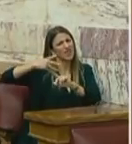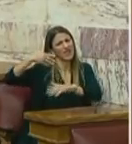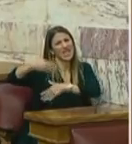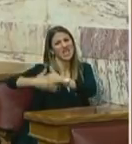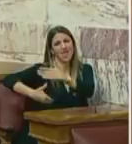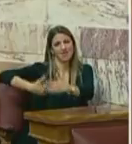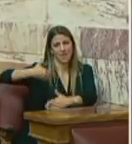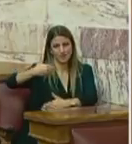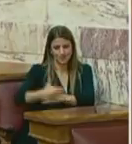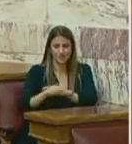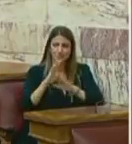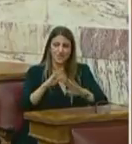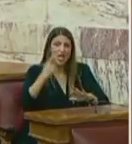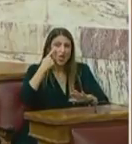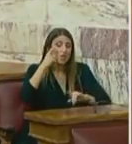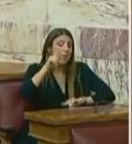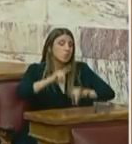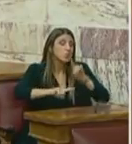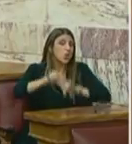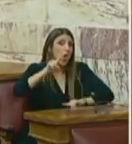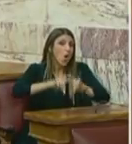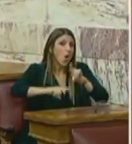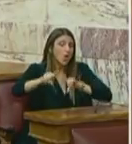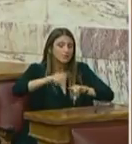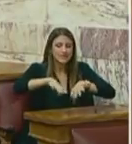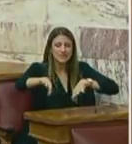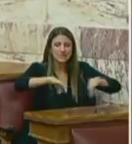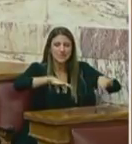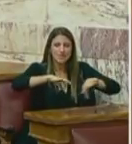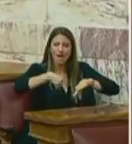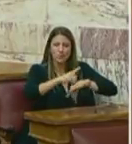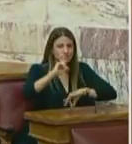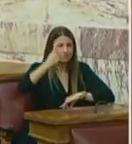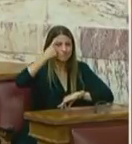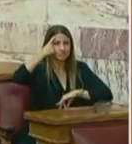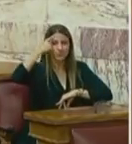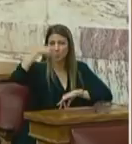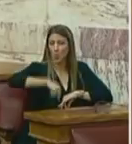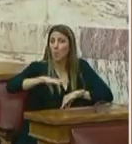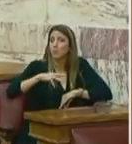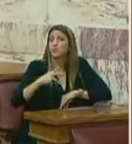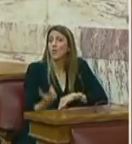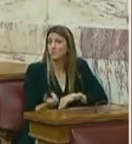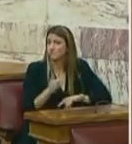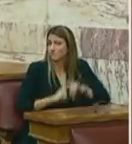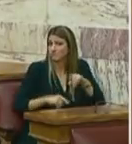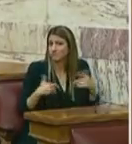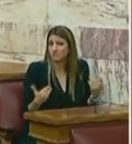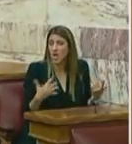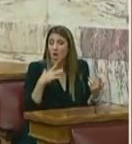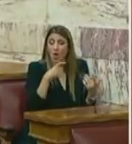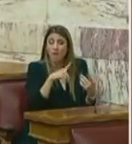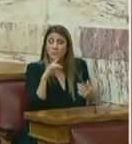Ας δούμε λοιπόν ποιο θα είναι το πρόσχημα που θα σκαρφιστεί τώρα που επισήμως και δεσμεύομαι ότι θα